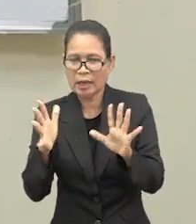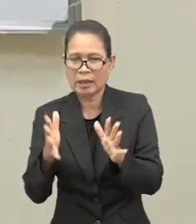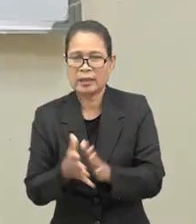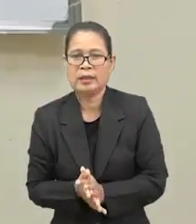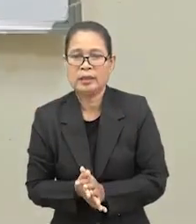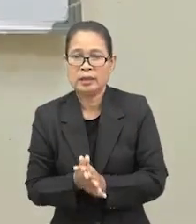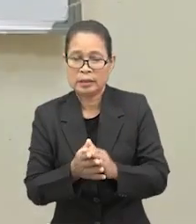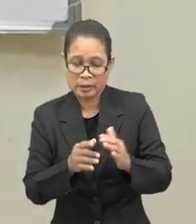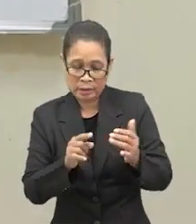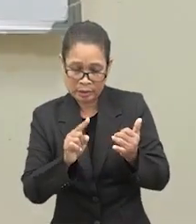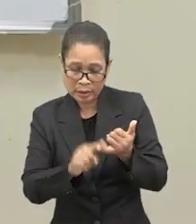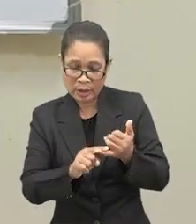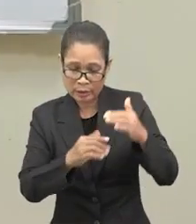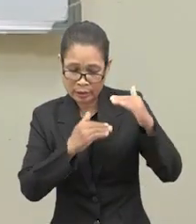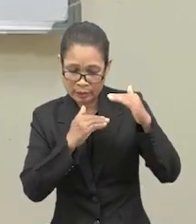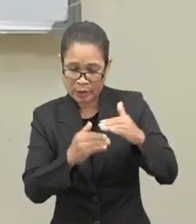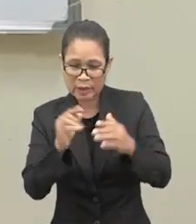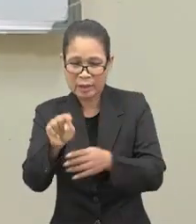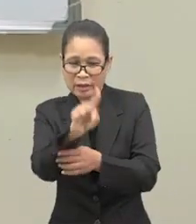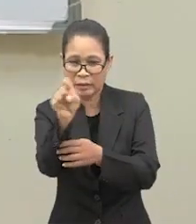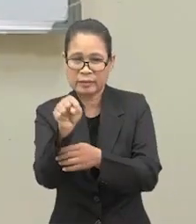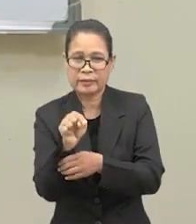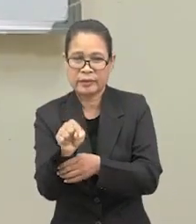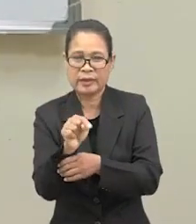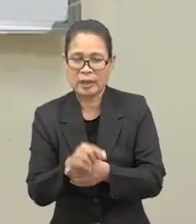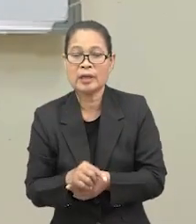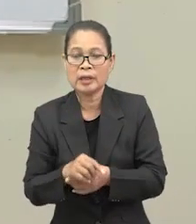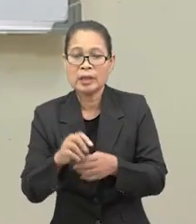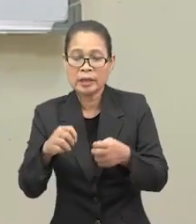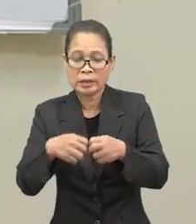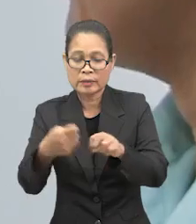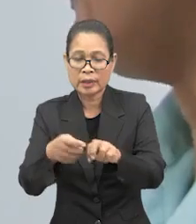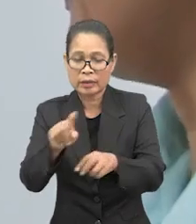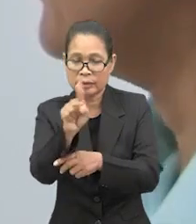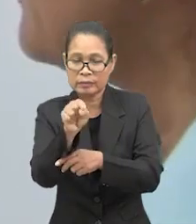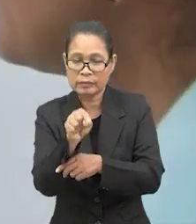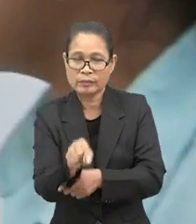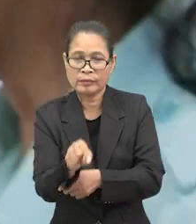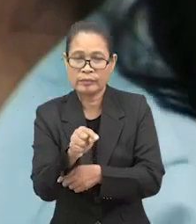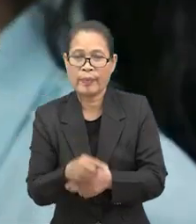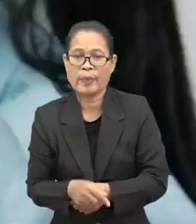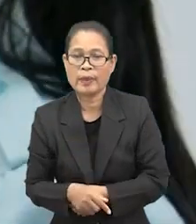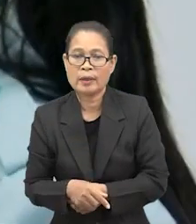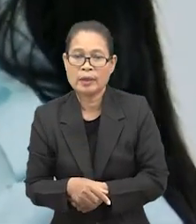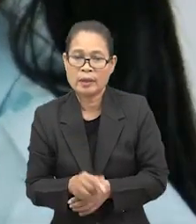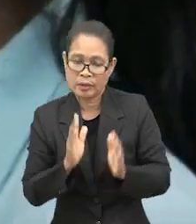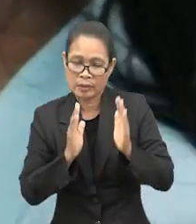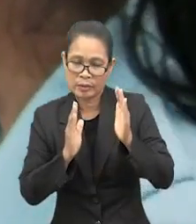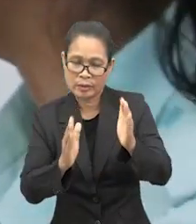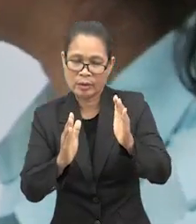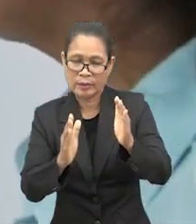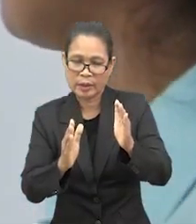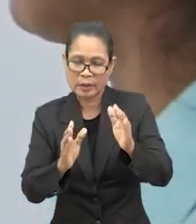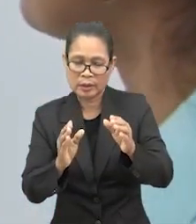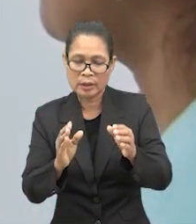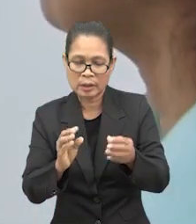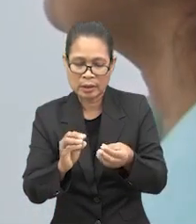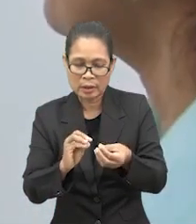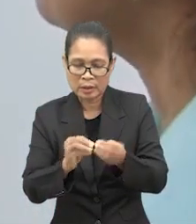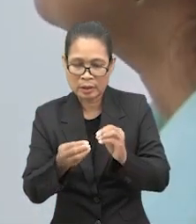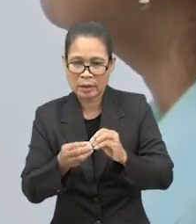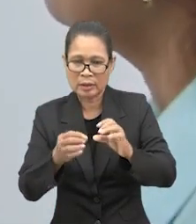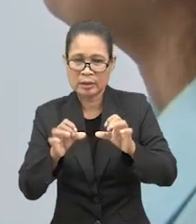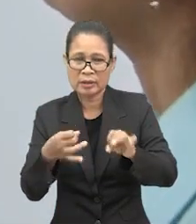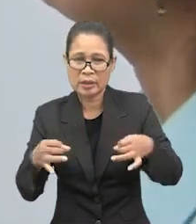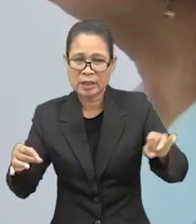Nâng trong cái kết cứ bóng trời cầm nọt tờ lớ, chùm nọt bà nhà hà, chà. Chấm nót bao nhiêu ha để con thử cầm nót cứ ở shop